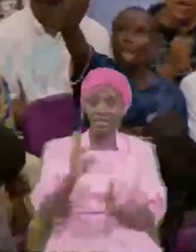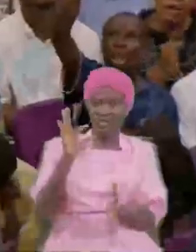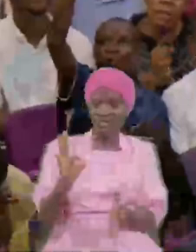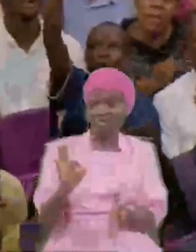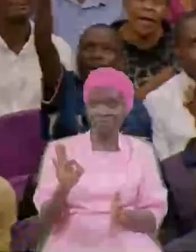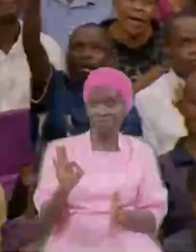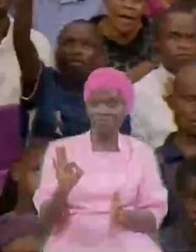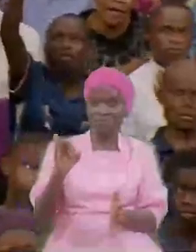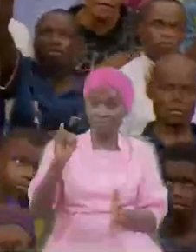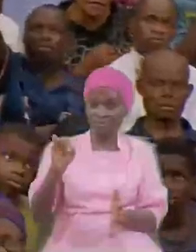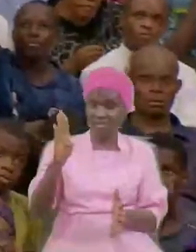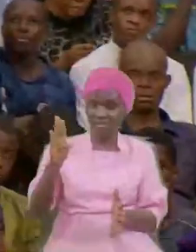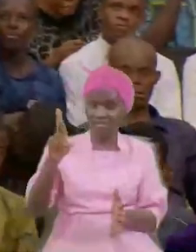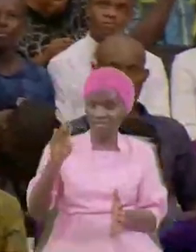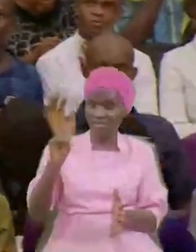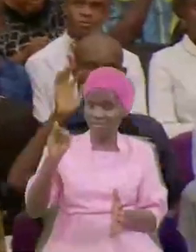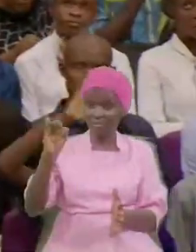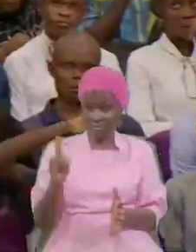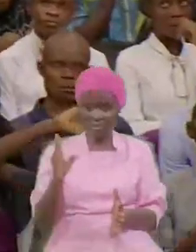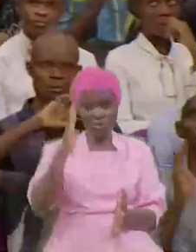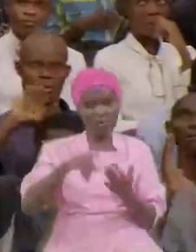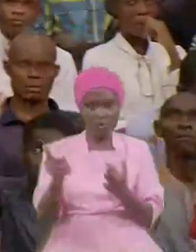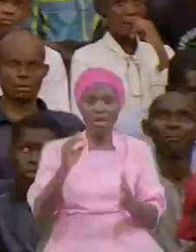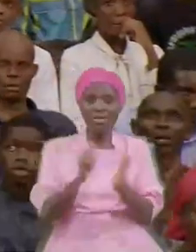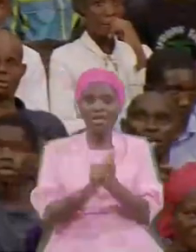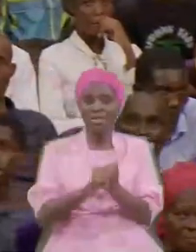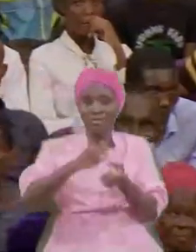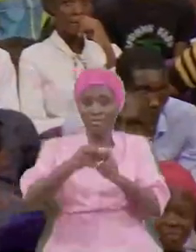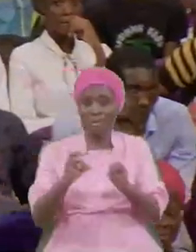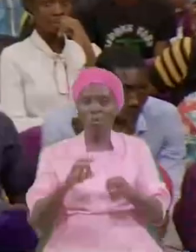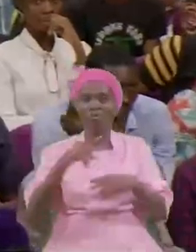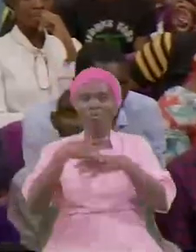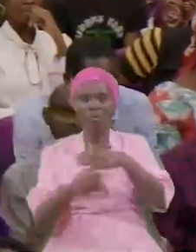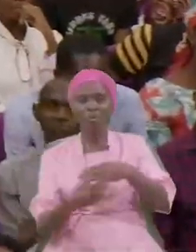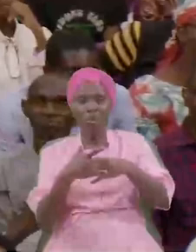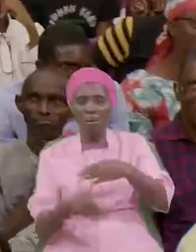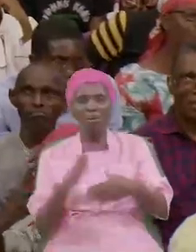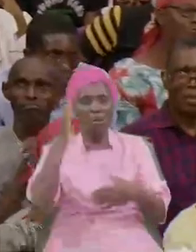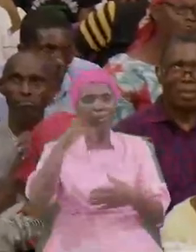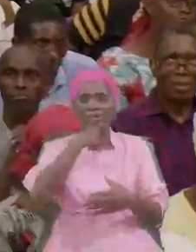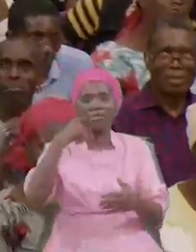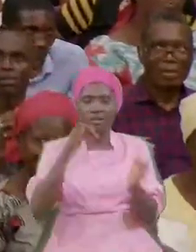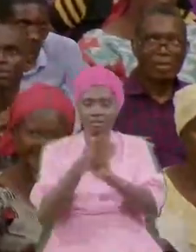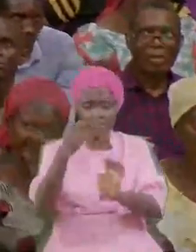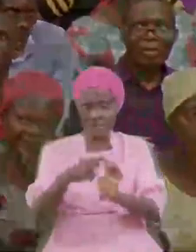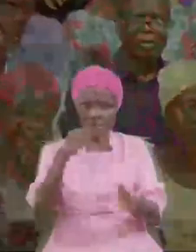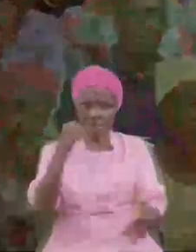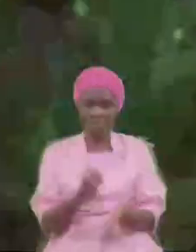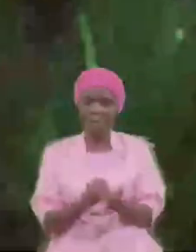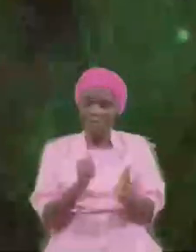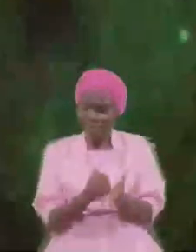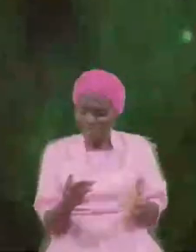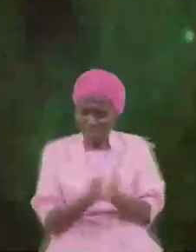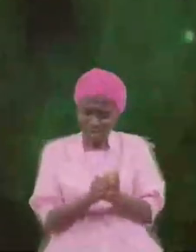disparaître. Cette perte de sang va sécher. La chose là qui est